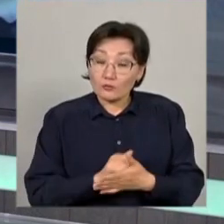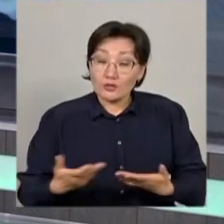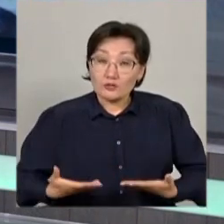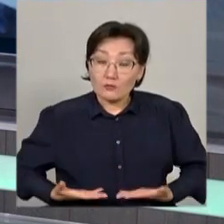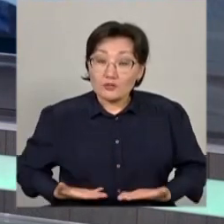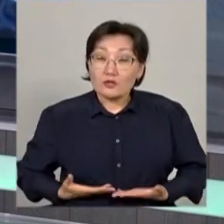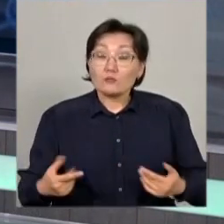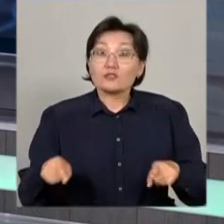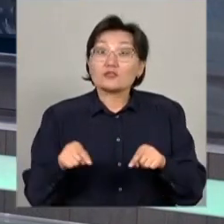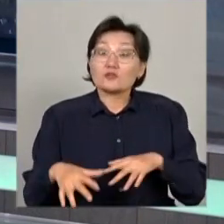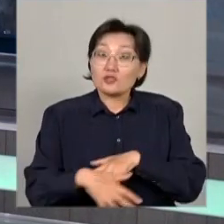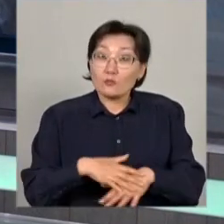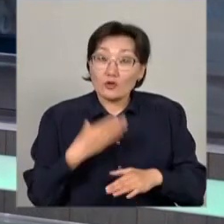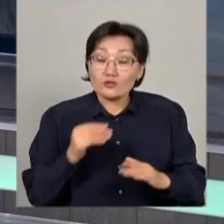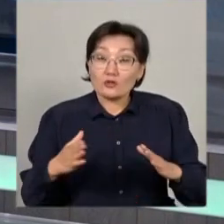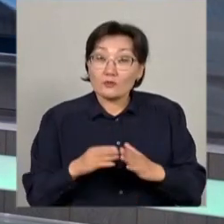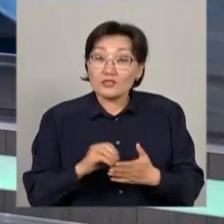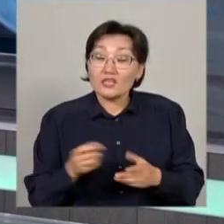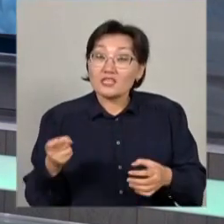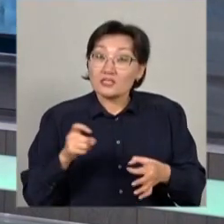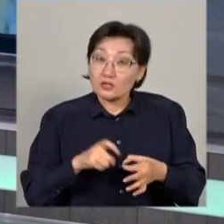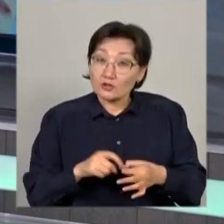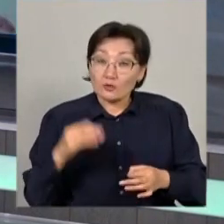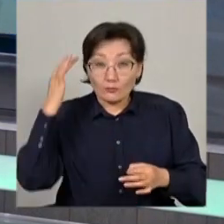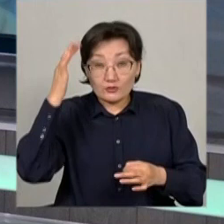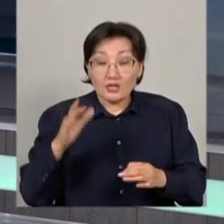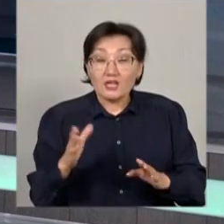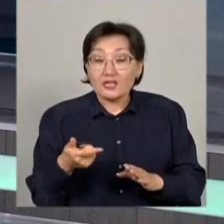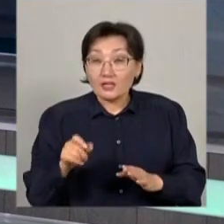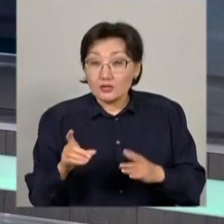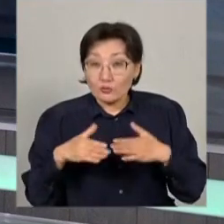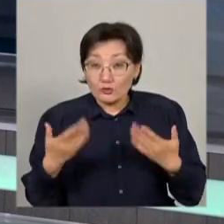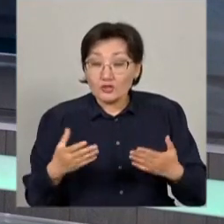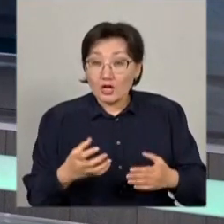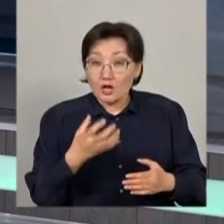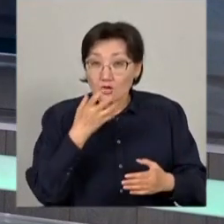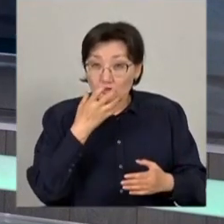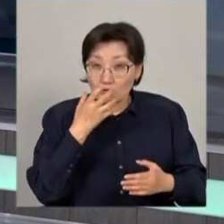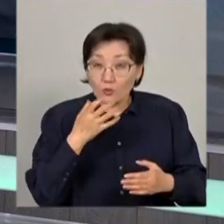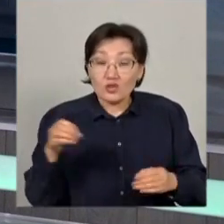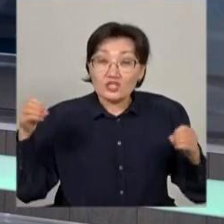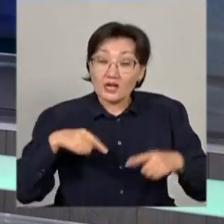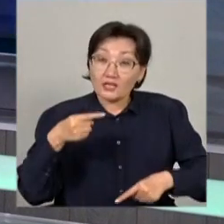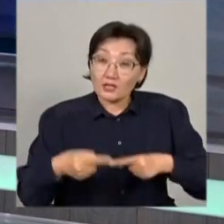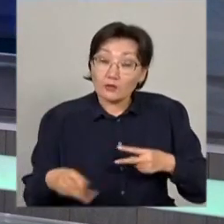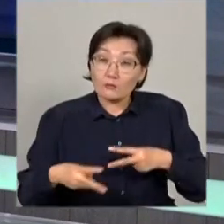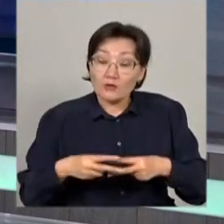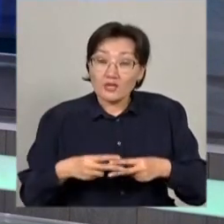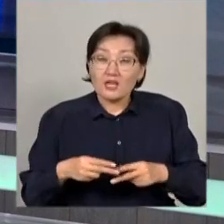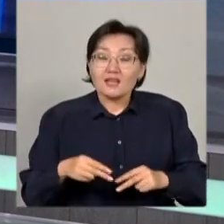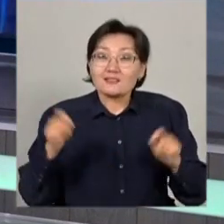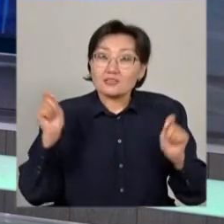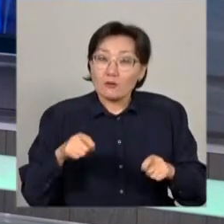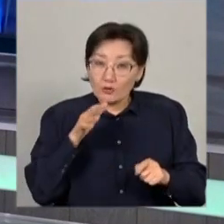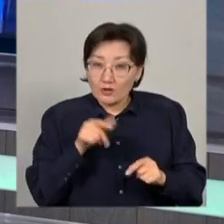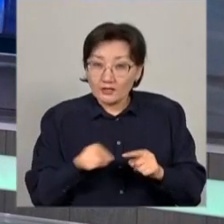тұрғысыз болса да мұндағы жұрт өз үйіне тіркелуді армандайды. Табиғи газ жоқ, жылу жарық арқылы келеді. Ал жаңбыр жауса шатырдан су ағады деп